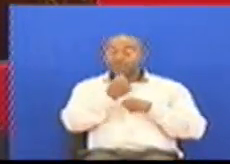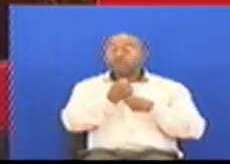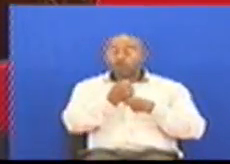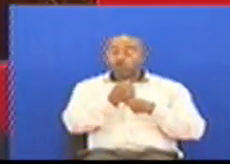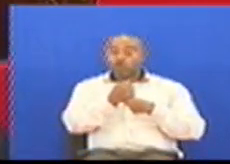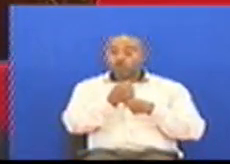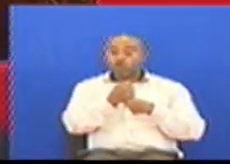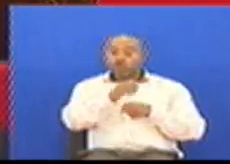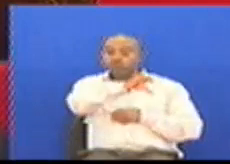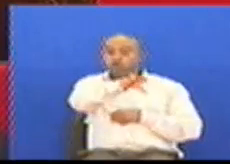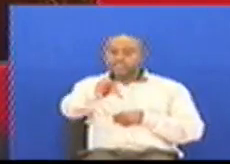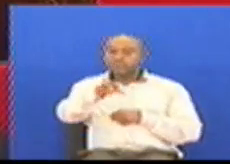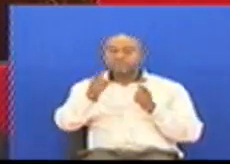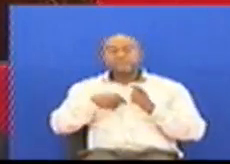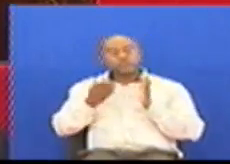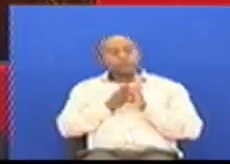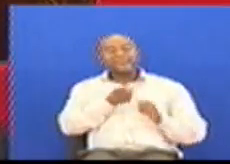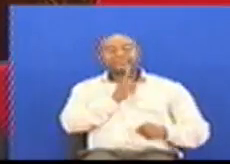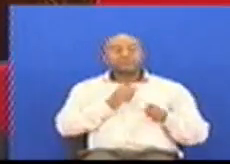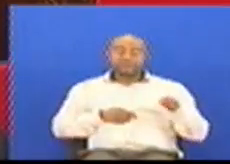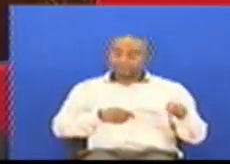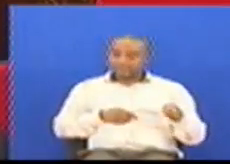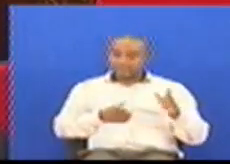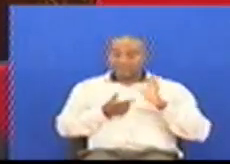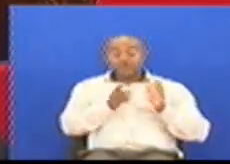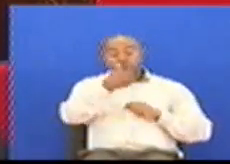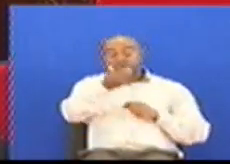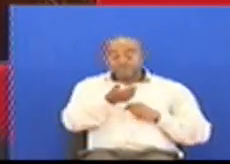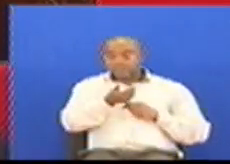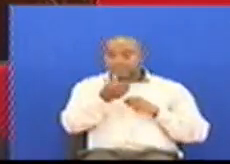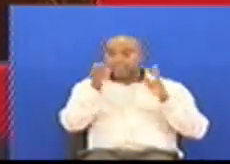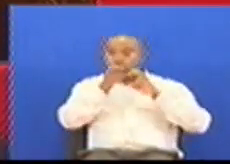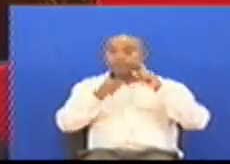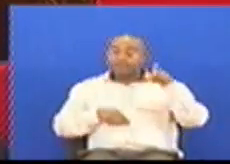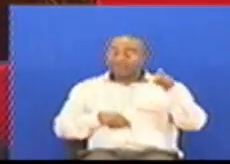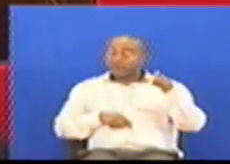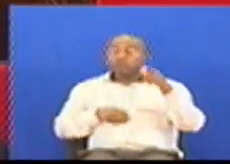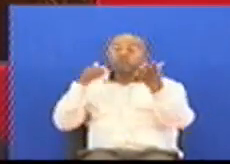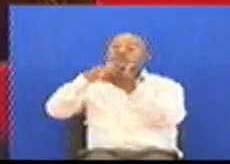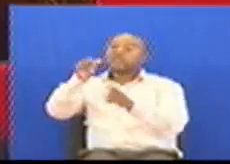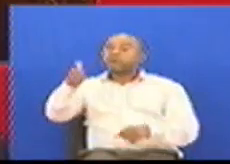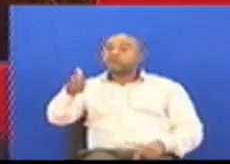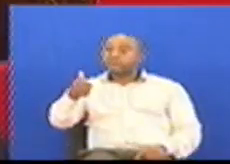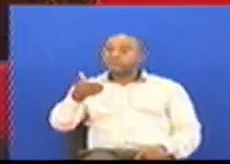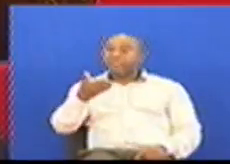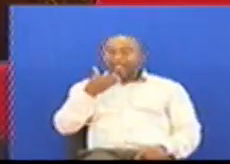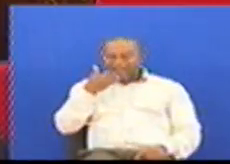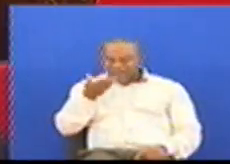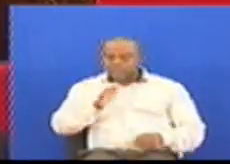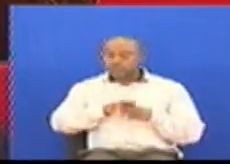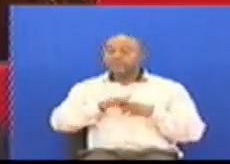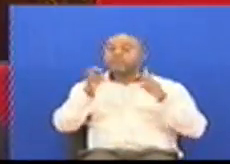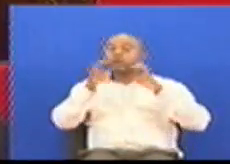TAMISEMI sasa kule ambako ni sehemu za vijijini, kama umeme wetu wa hydroelectric power haujafika, basi tupeleke hata sola